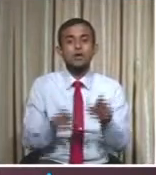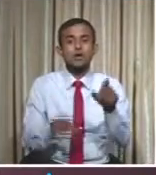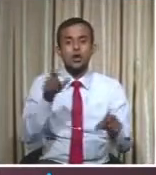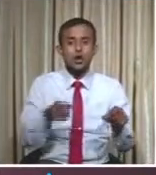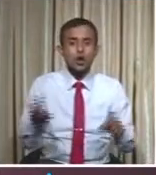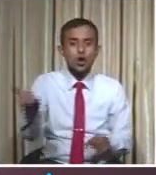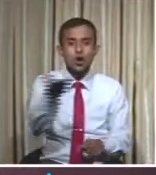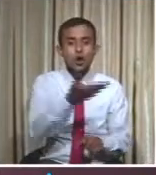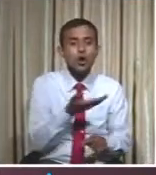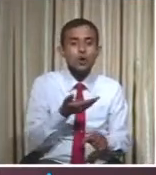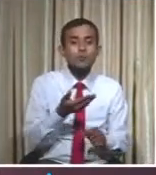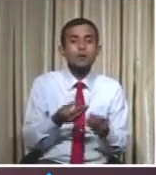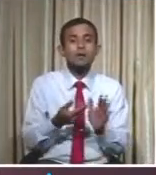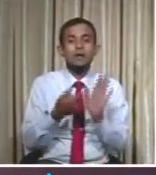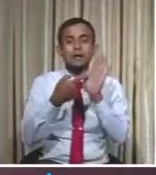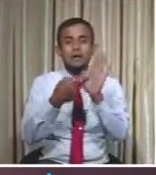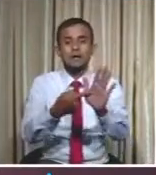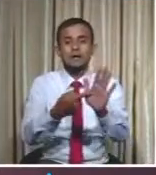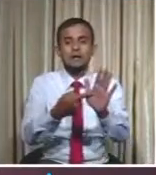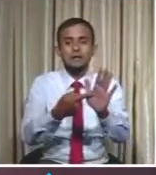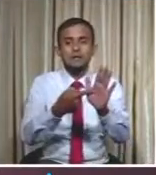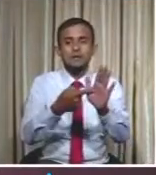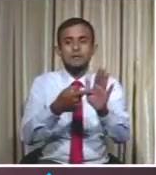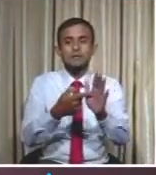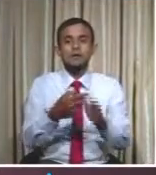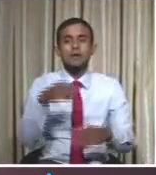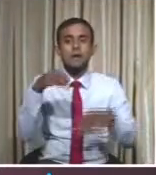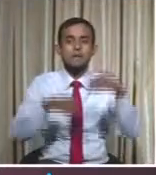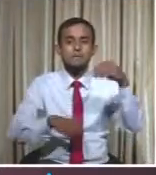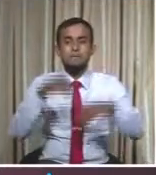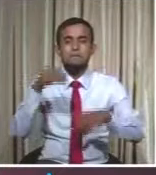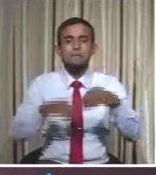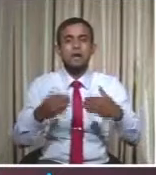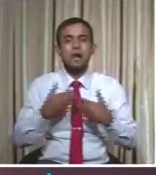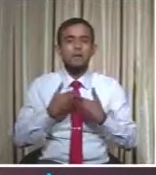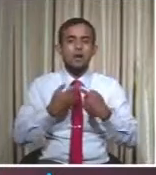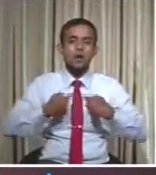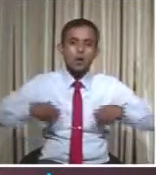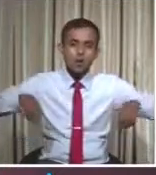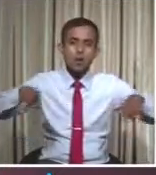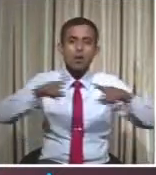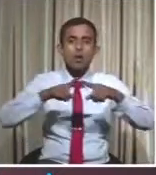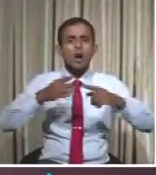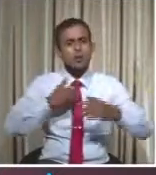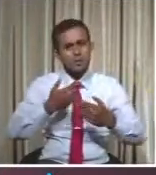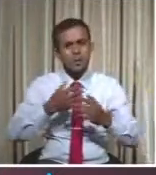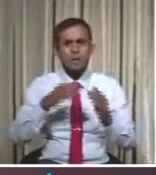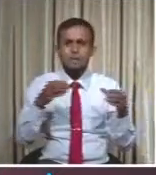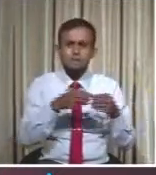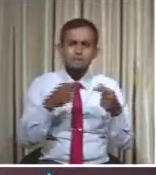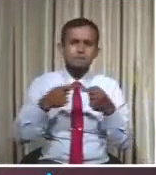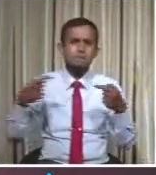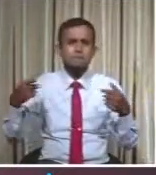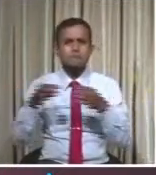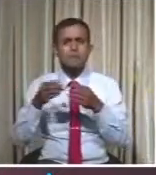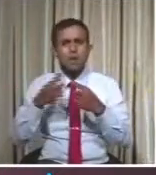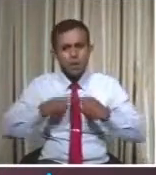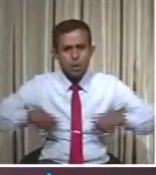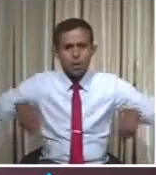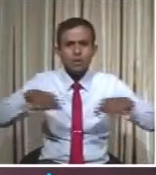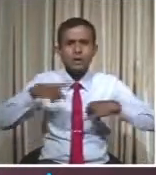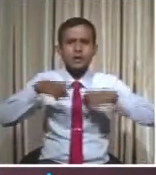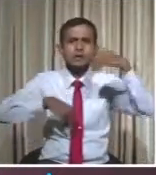ජනතාවටත් ඉදිරිපත් වෙන්නේ දේශපාලන අපි සියලු දෙනාගේම අපි සියලු පක්ෂ විපක්ෂ සියලු දෙනාගේම